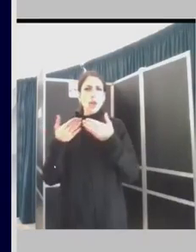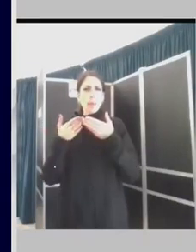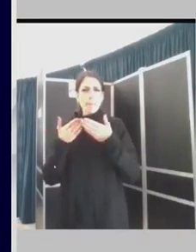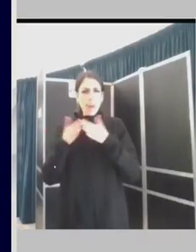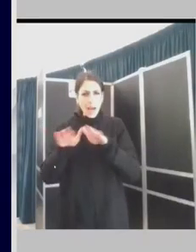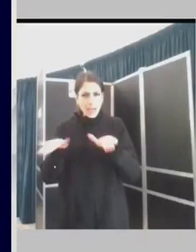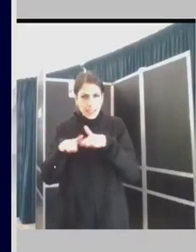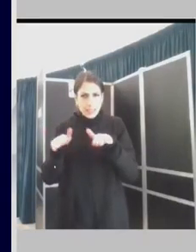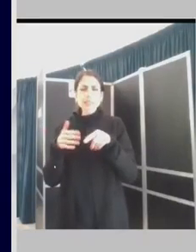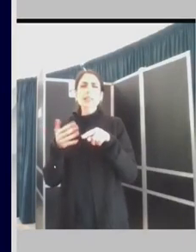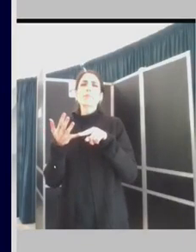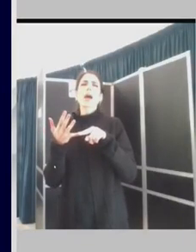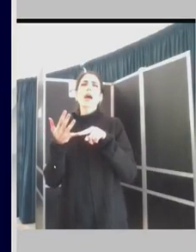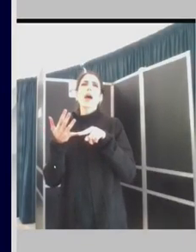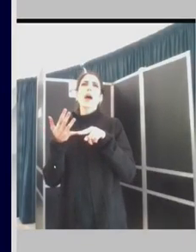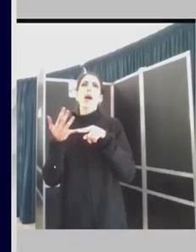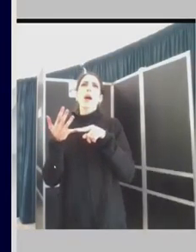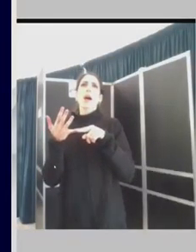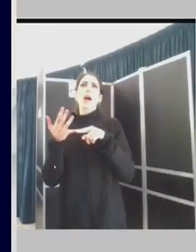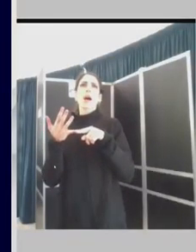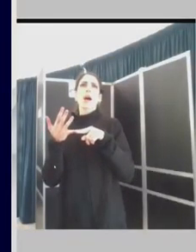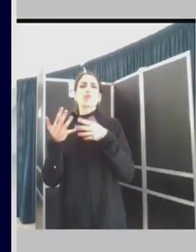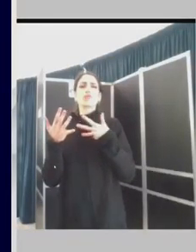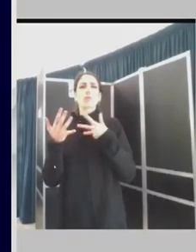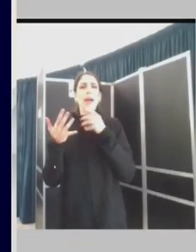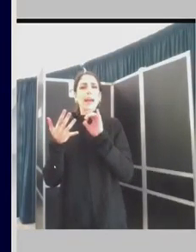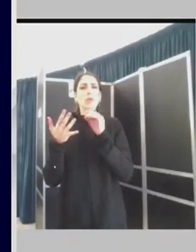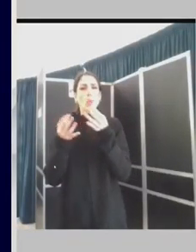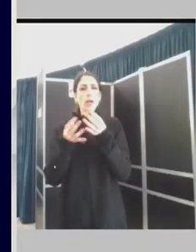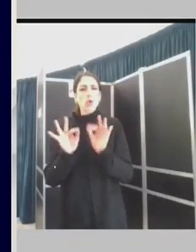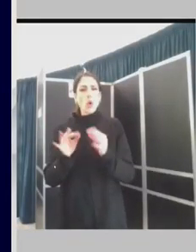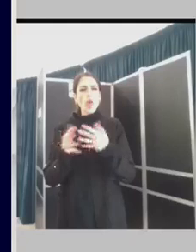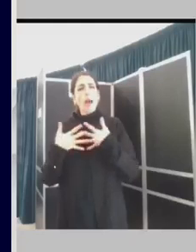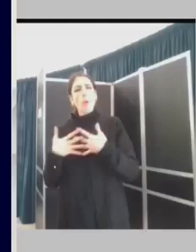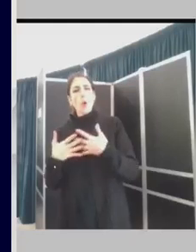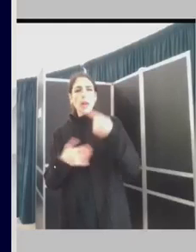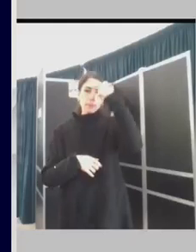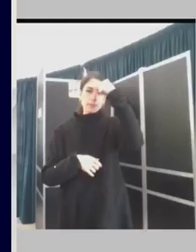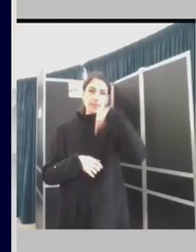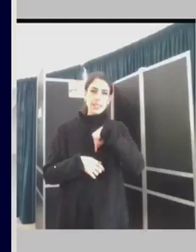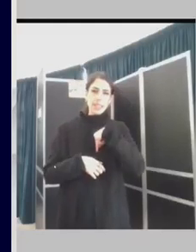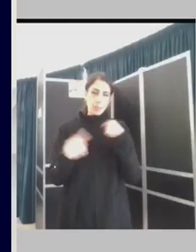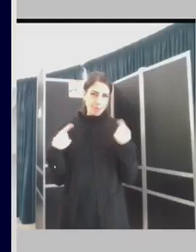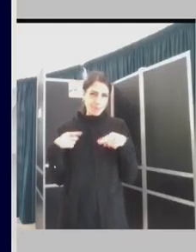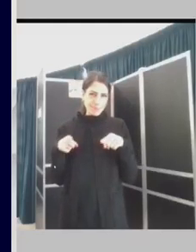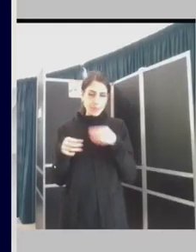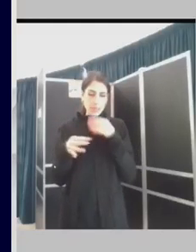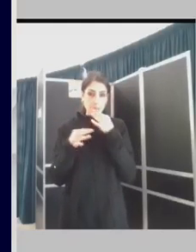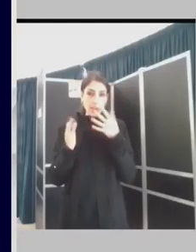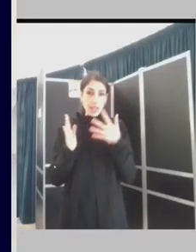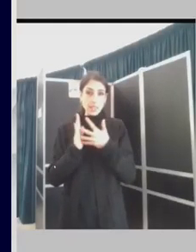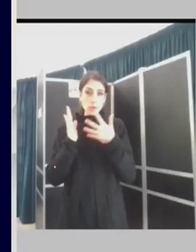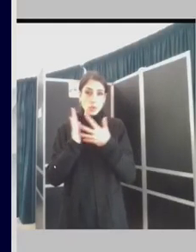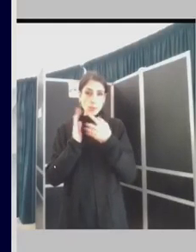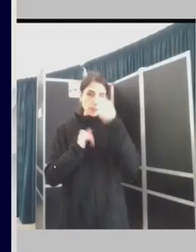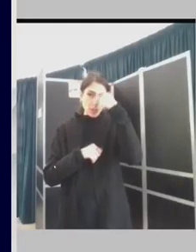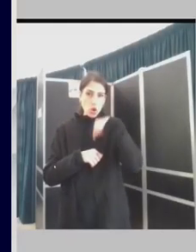all'amore psiche, la chiamiamo, ma ovviamente stiamo parlando di disturbi psicologici in età adolescenziale. Cosa hanno in comune